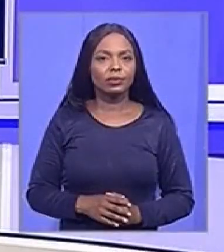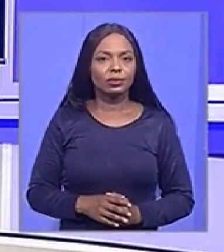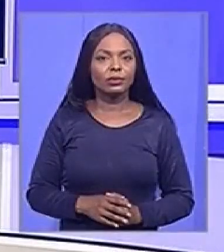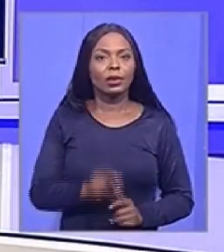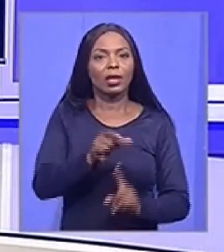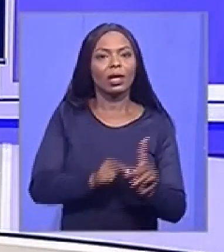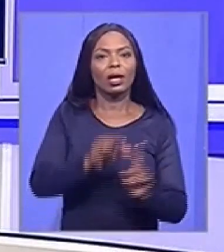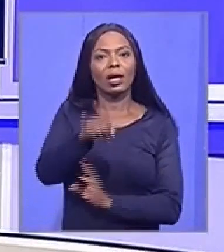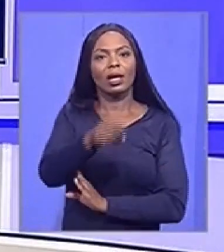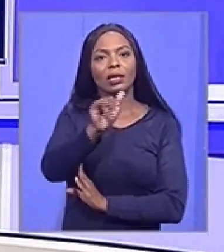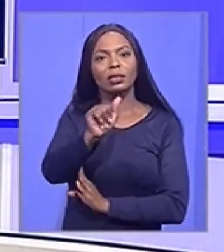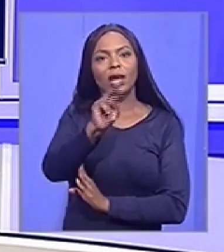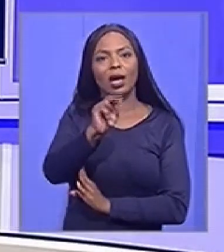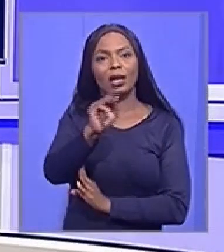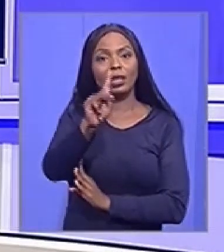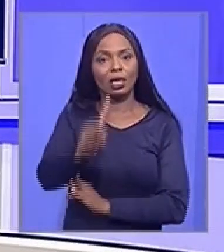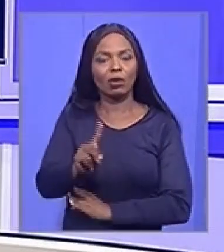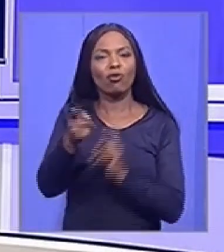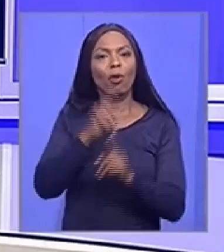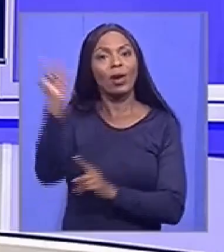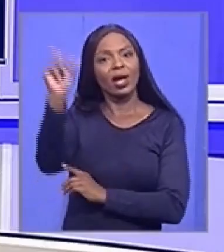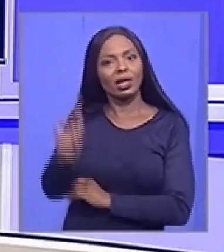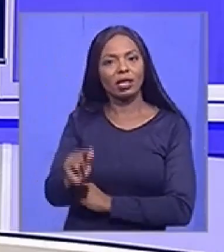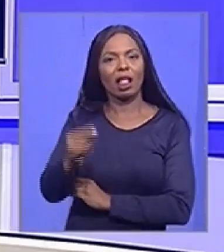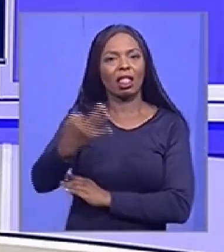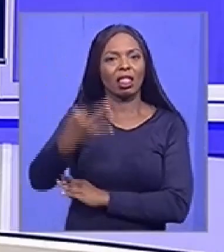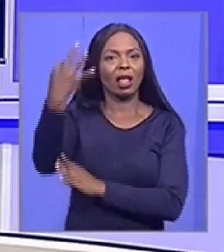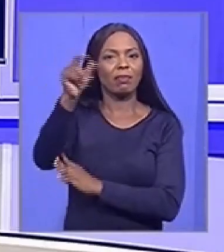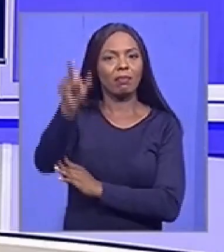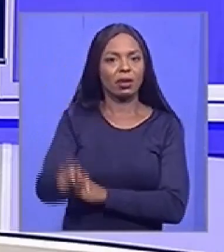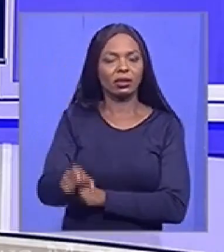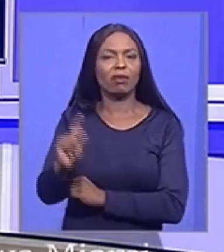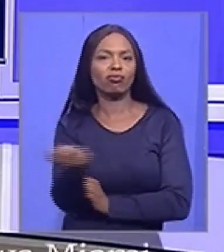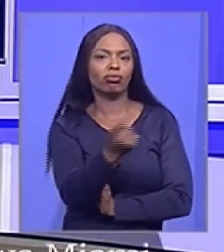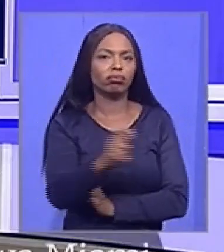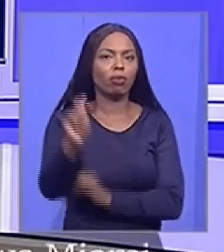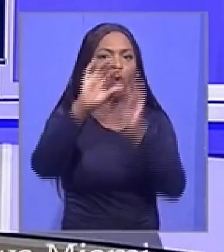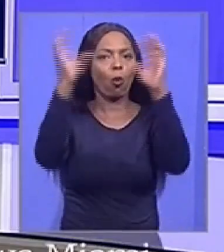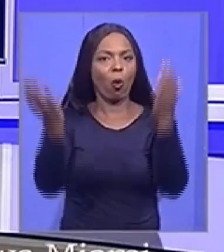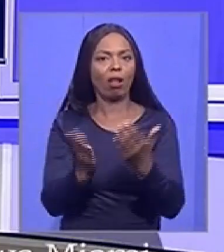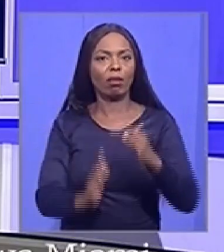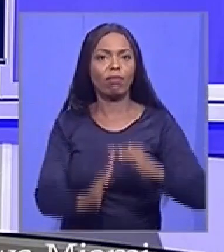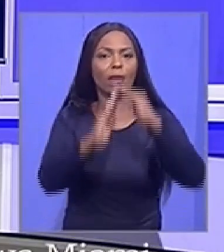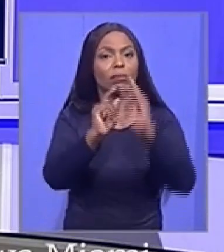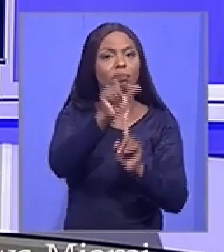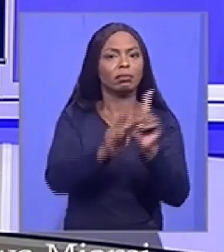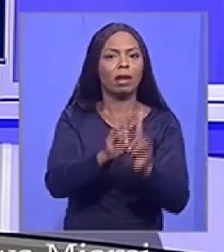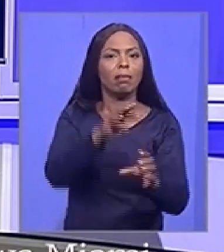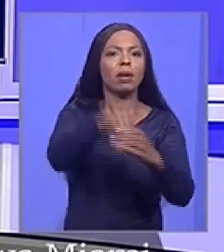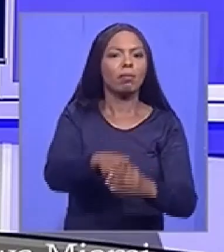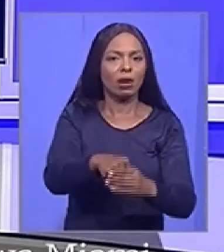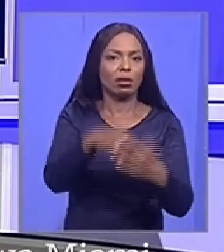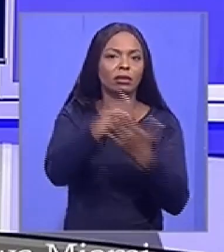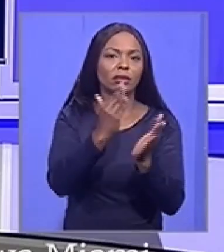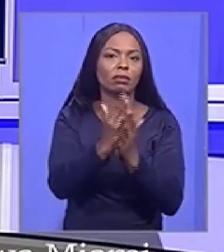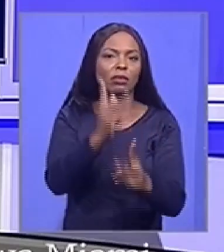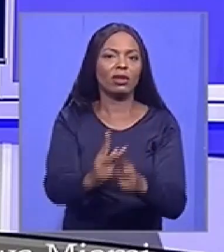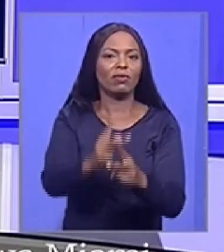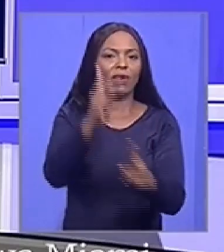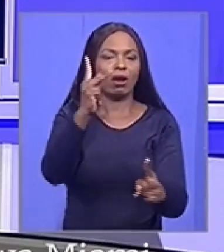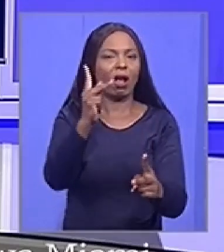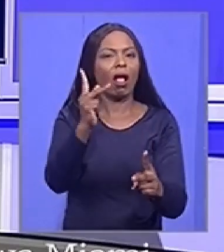Shanik Sina wa kwa Italy mo maemong a boraro a batshameki ba tenese lefatshe ka bophara o sutlheletse kwa metshamekong